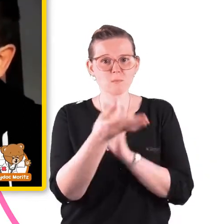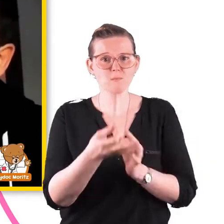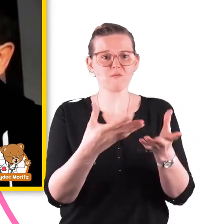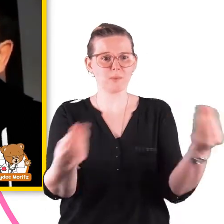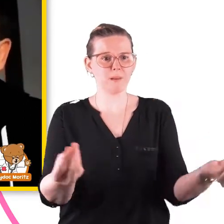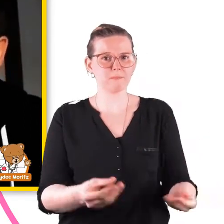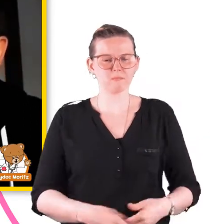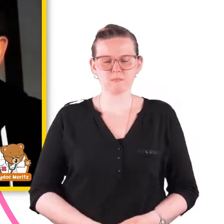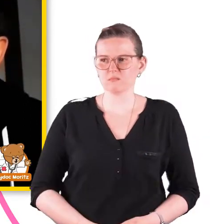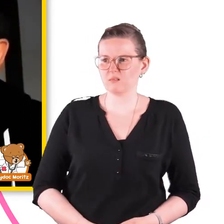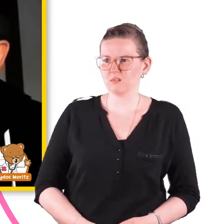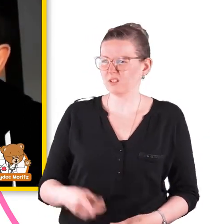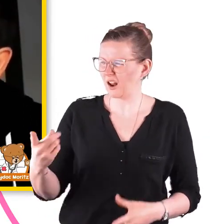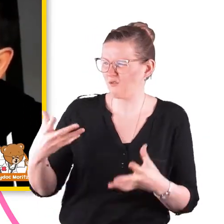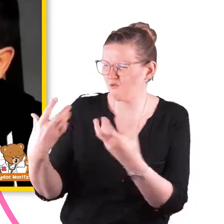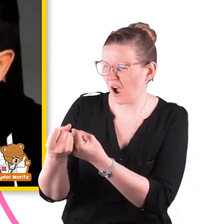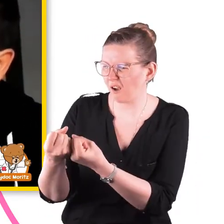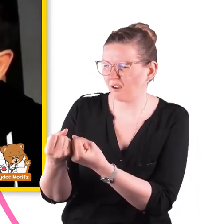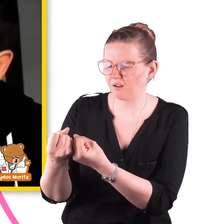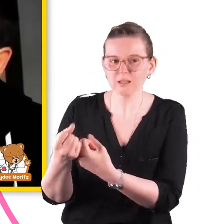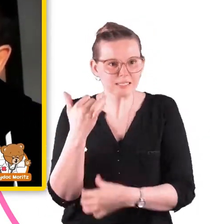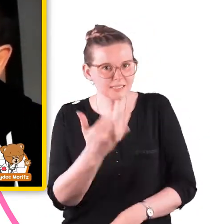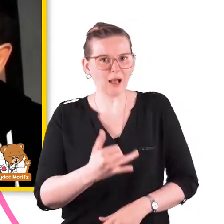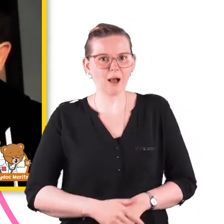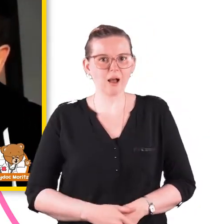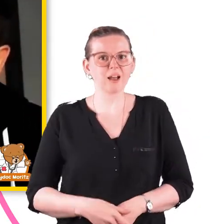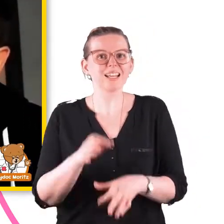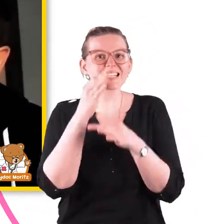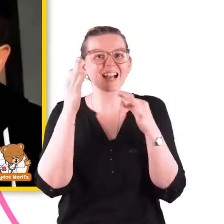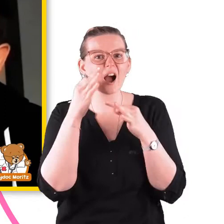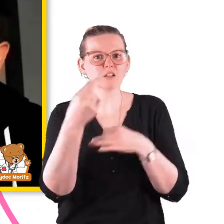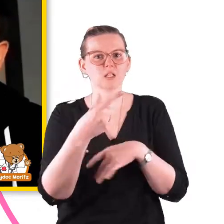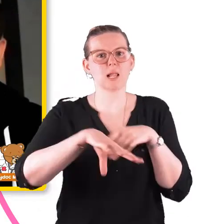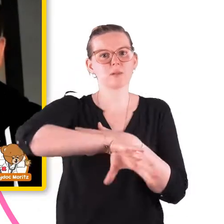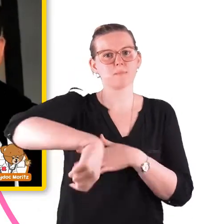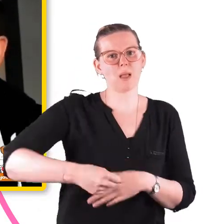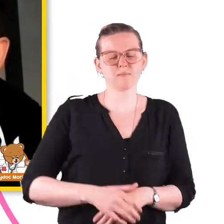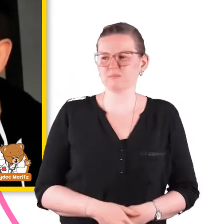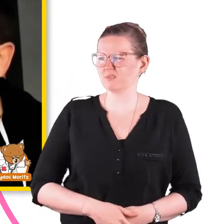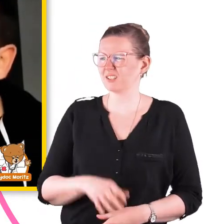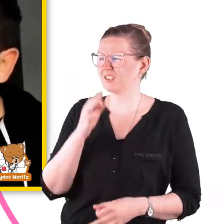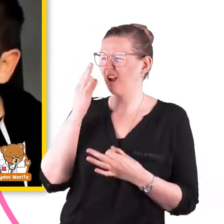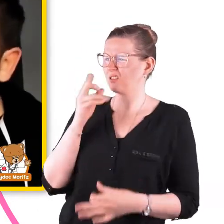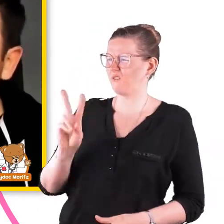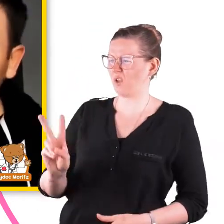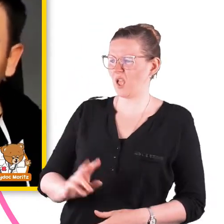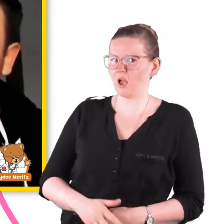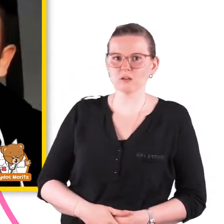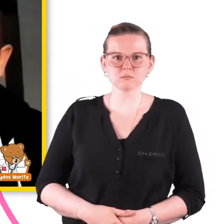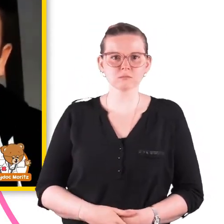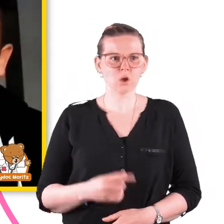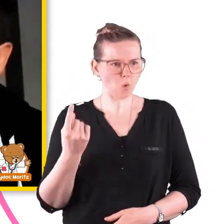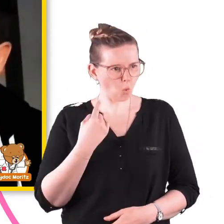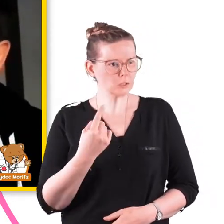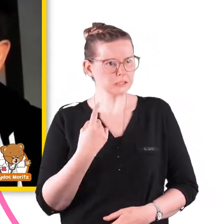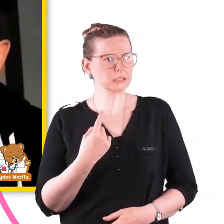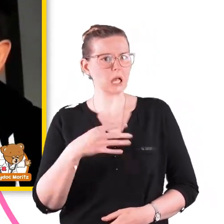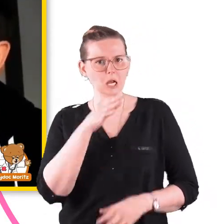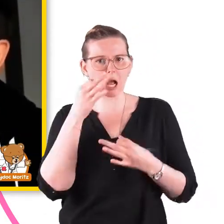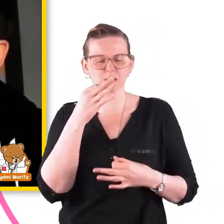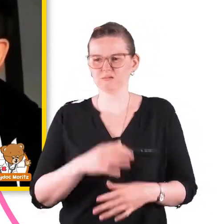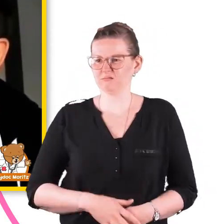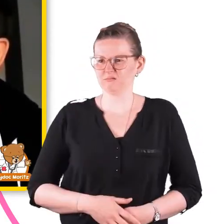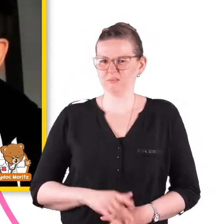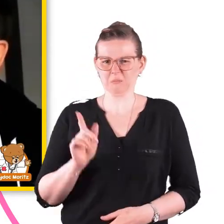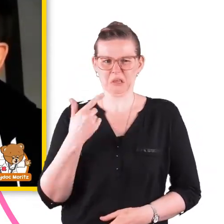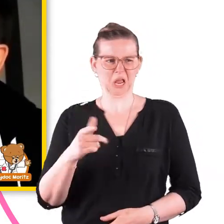sie weg. Ja, und dann hast du sie gefangen? Ja. Die hat der Kater genommen. Welcher Kater? Na ja, unser Kater. Wir